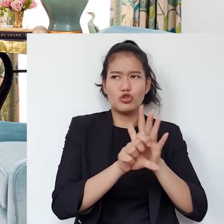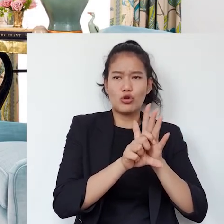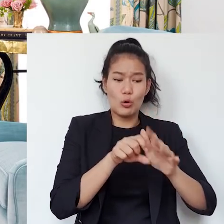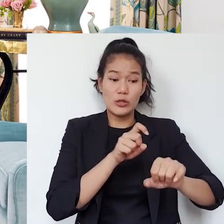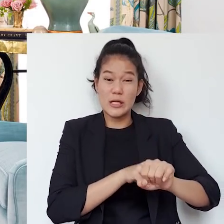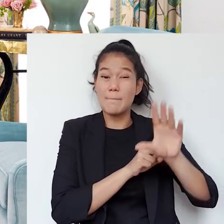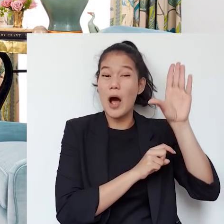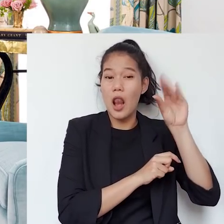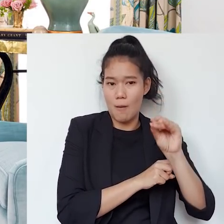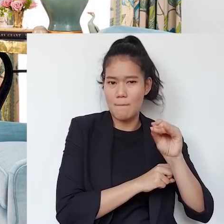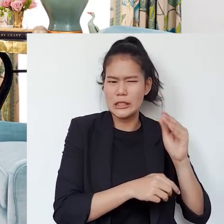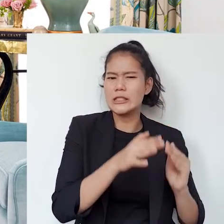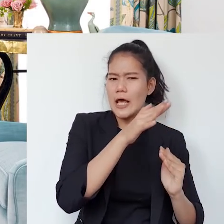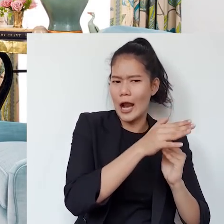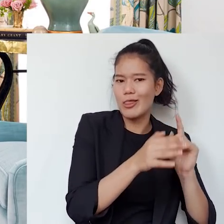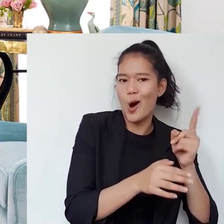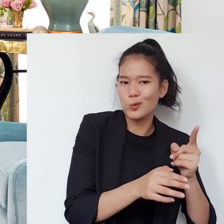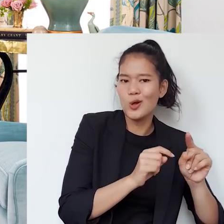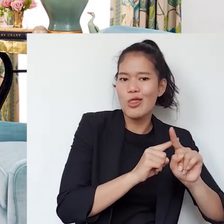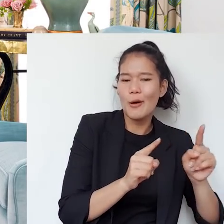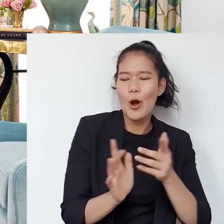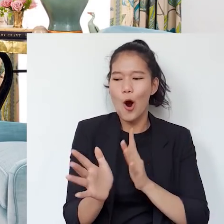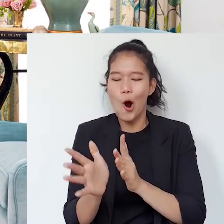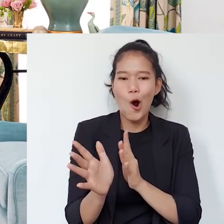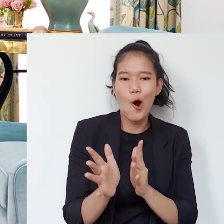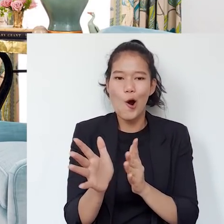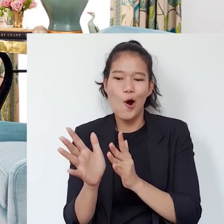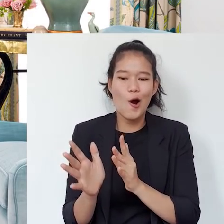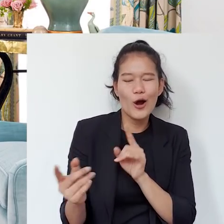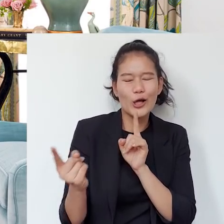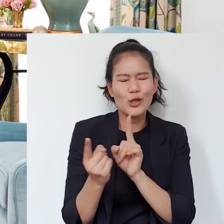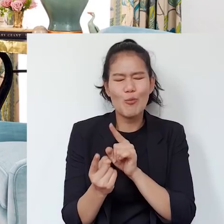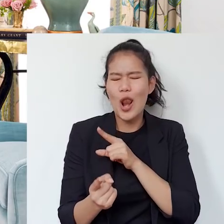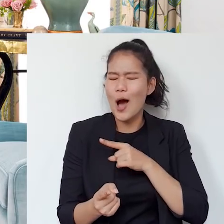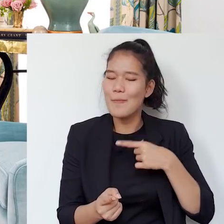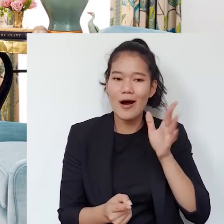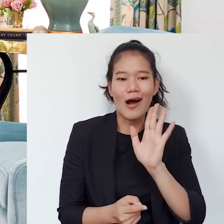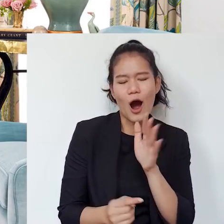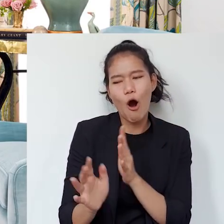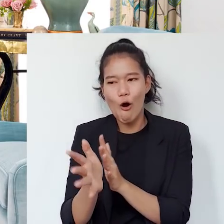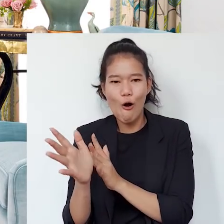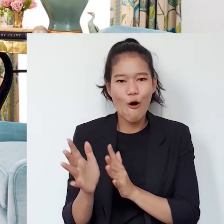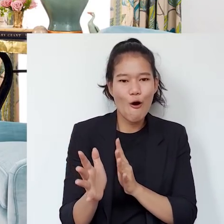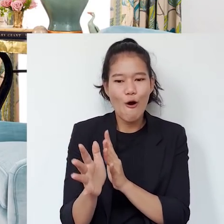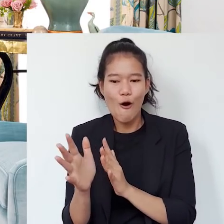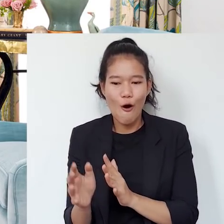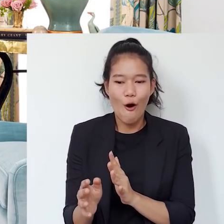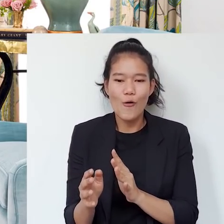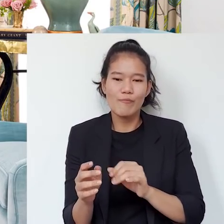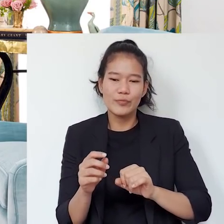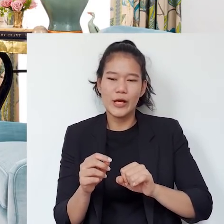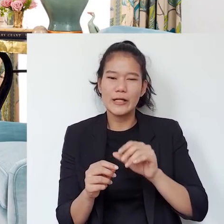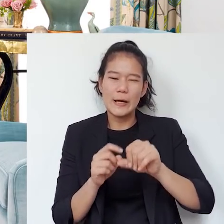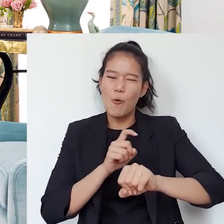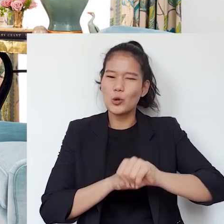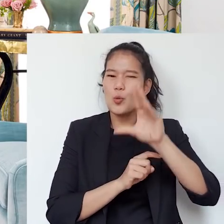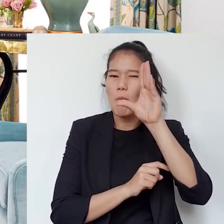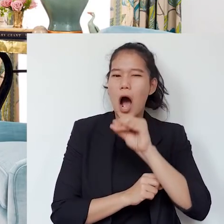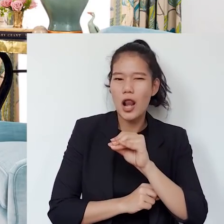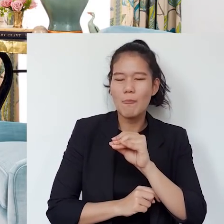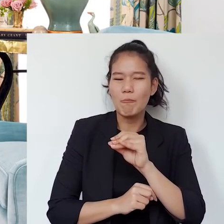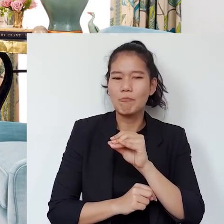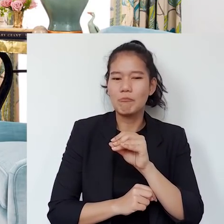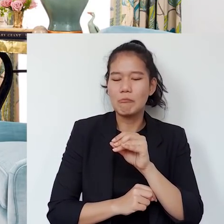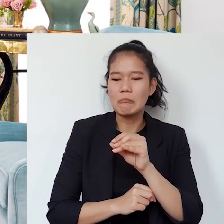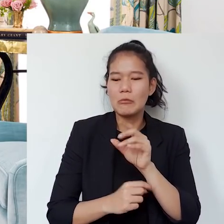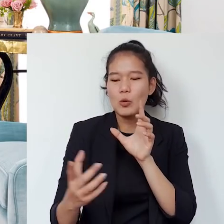yang harusnya kita beristirahat, tetapi karena sudah lama tidak berjumpa, maka biasanya malam dihabiskan dengan